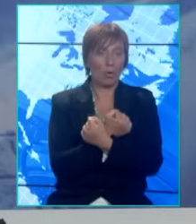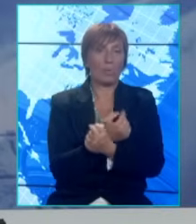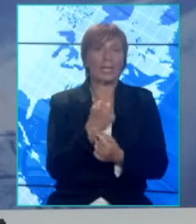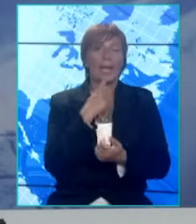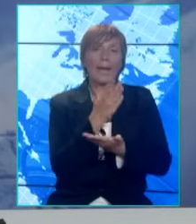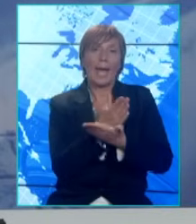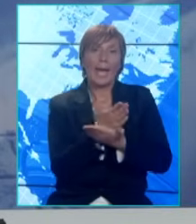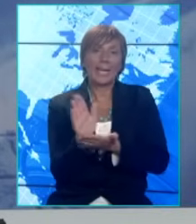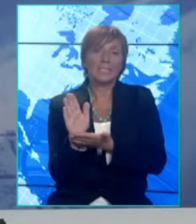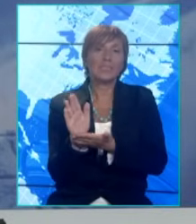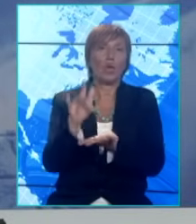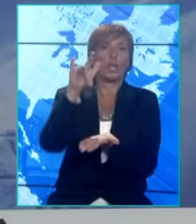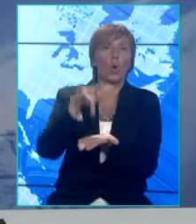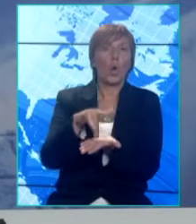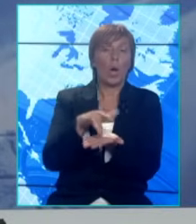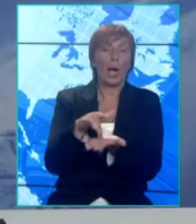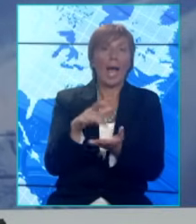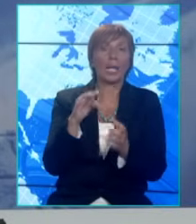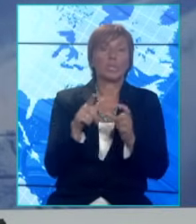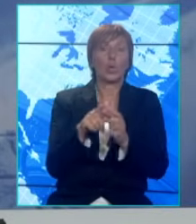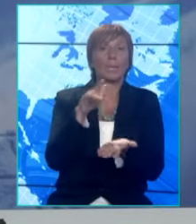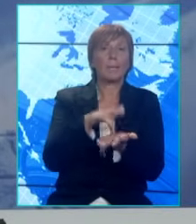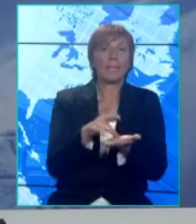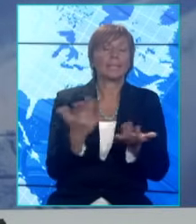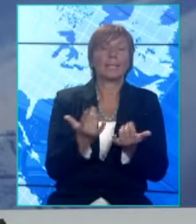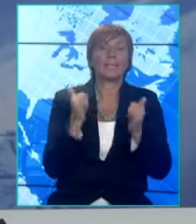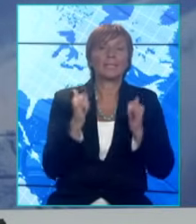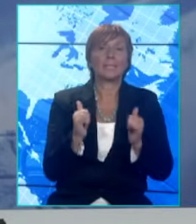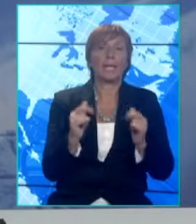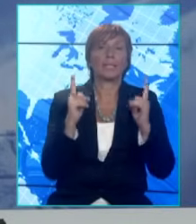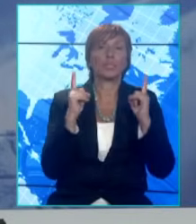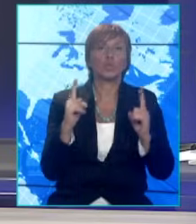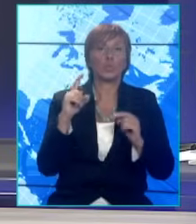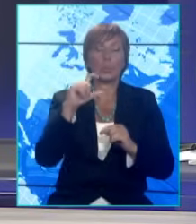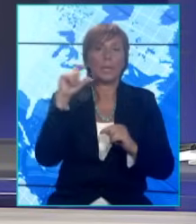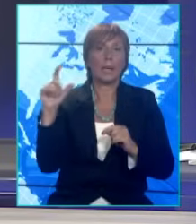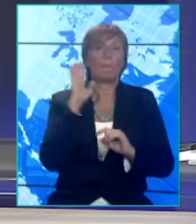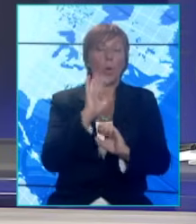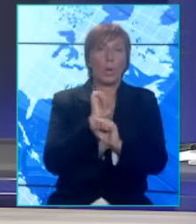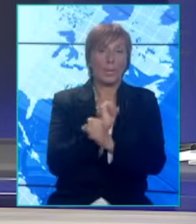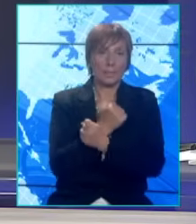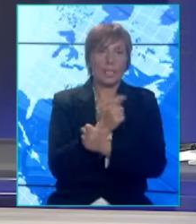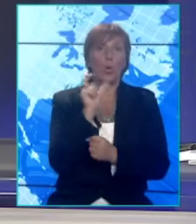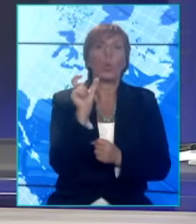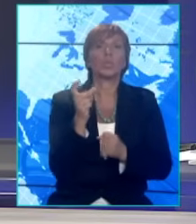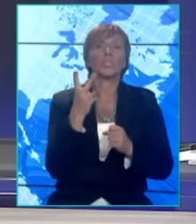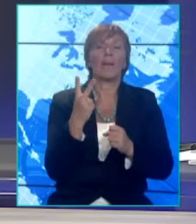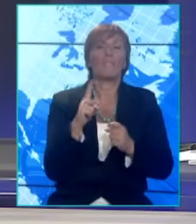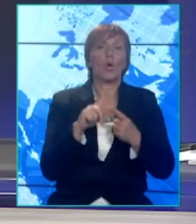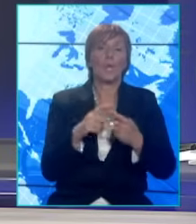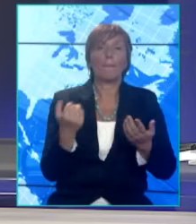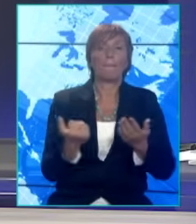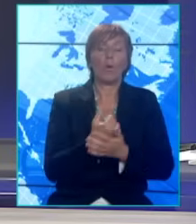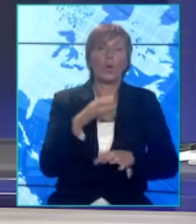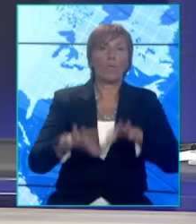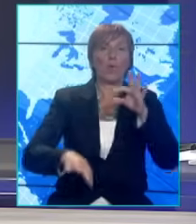na izdvojenoj lokaciji od pozicije gdje je sada sud Bosne i Hercegovine. Ursula von der Leyen ponovno je